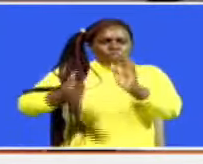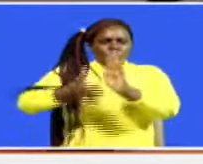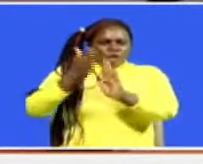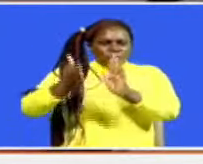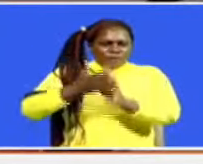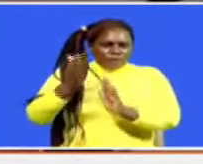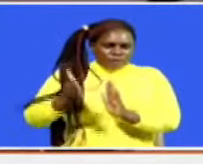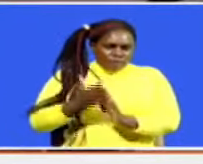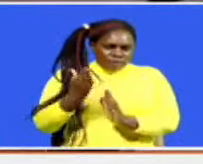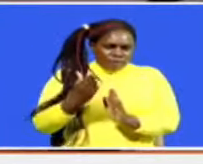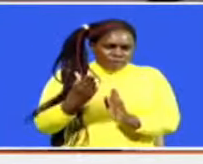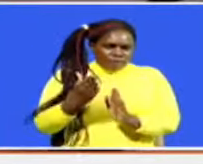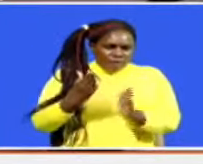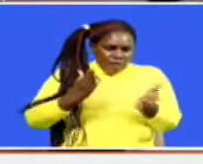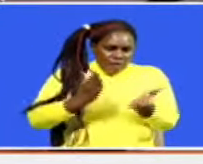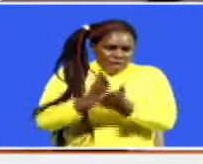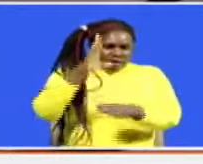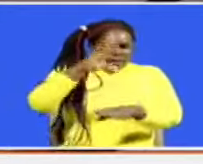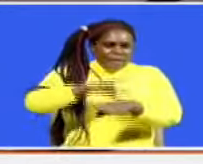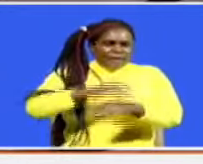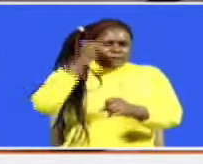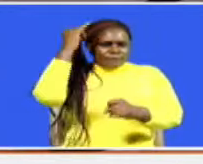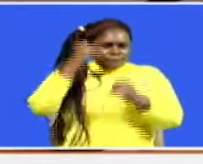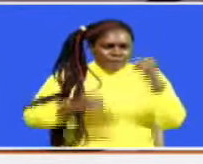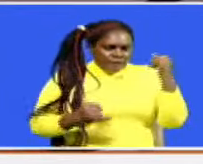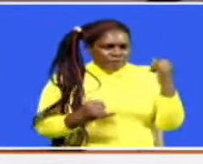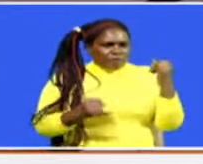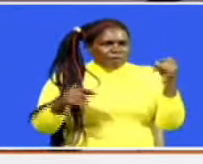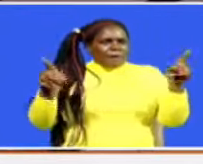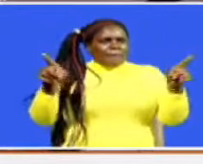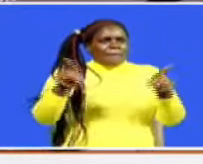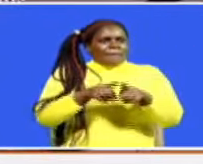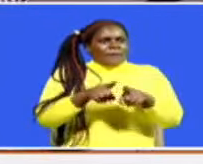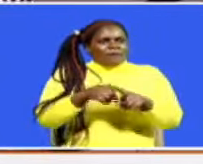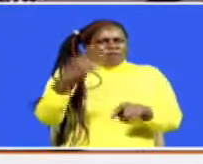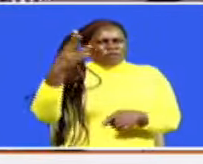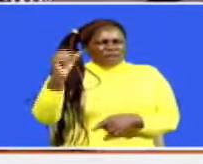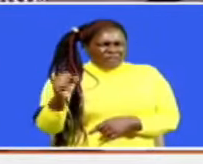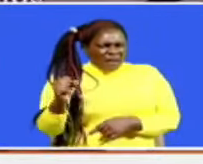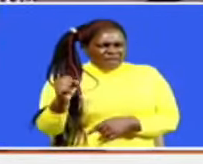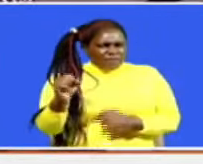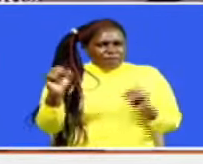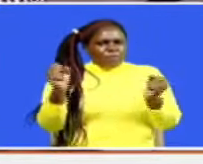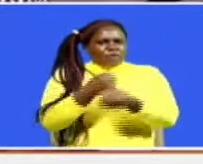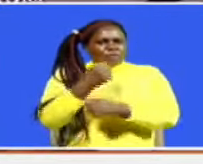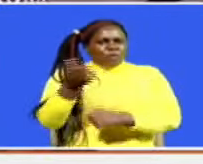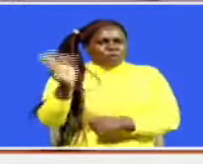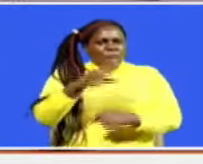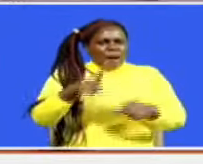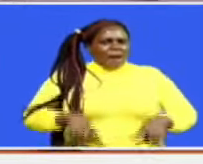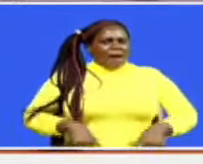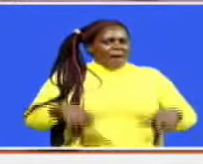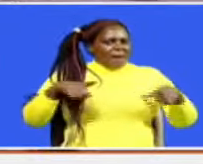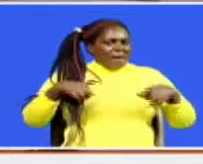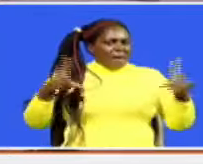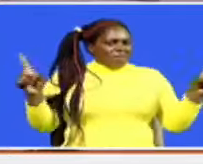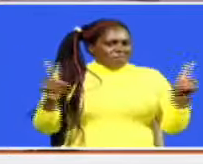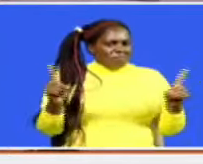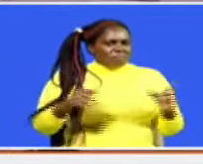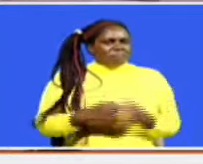na haki imetendeka mwisho. Miaka 45 sidhani kama Mustafa atarudi kama angali